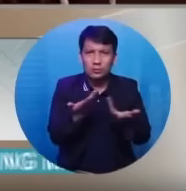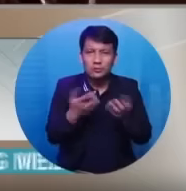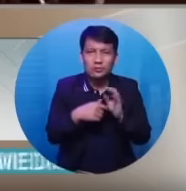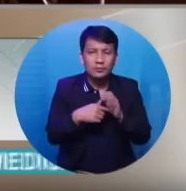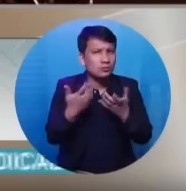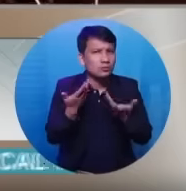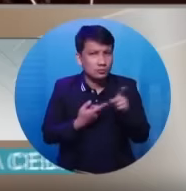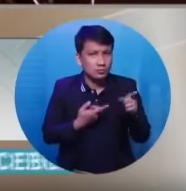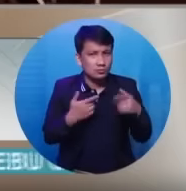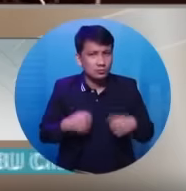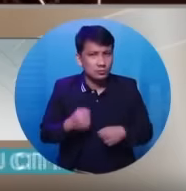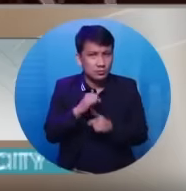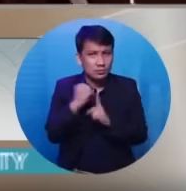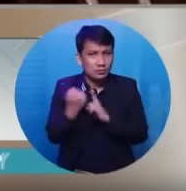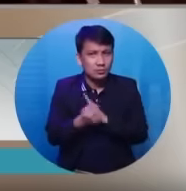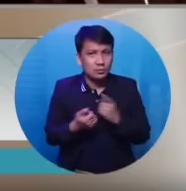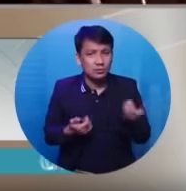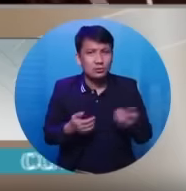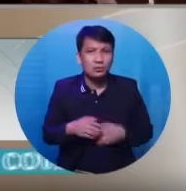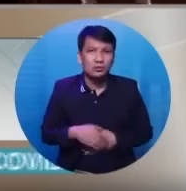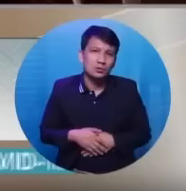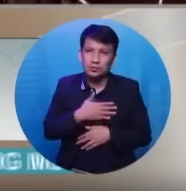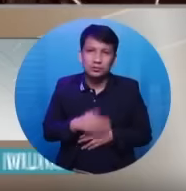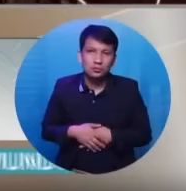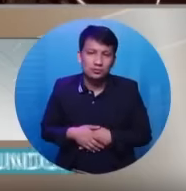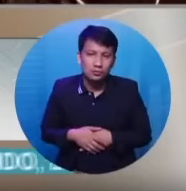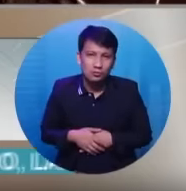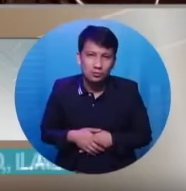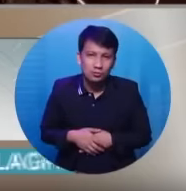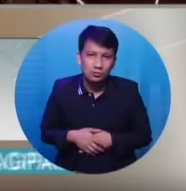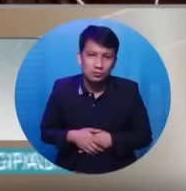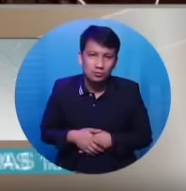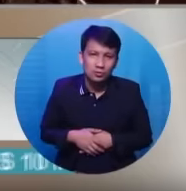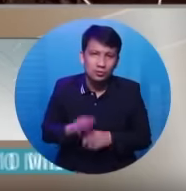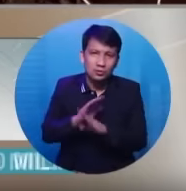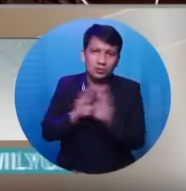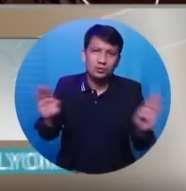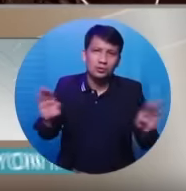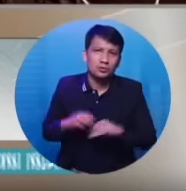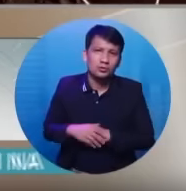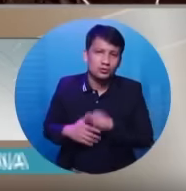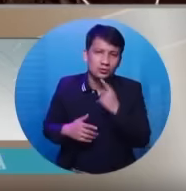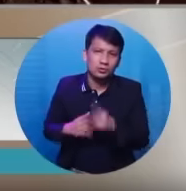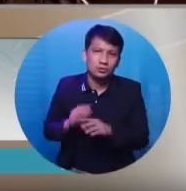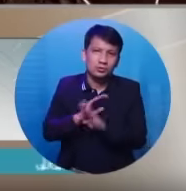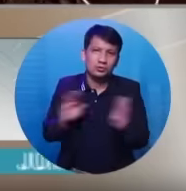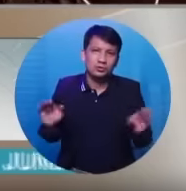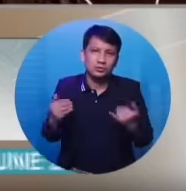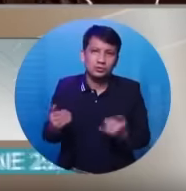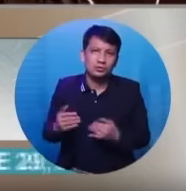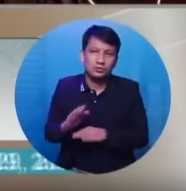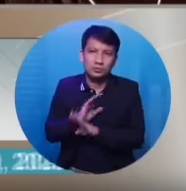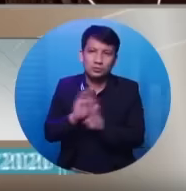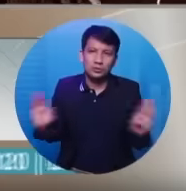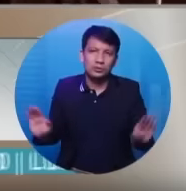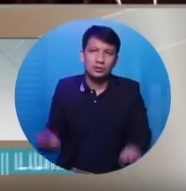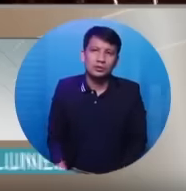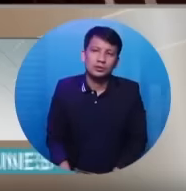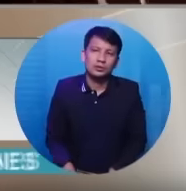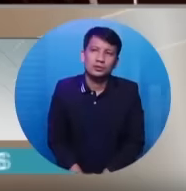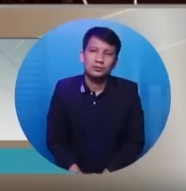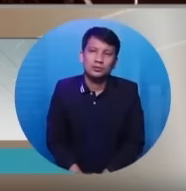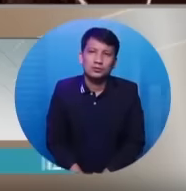inyong sitwasyon. Okay, sir? Sir, deeply appreciated. Siguro, ayaw pag-usapan yung bagay na yun. Sa ngayon. Hindi pa siguro...